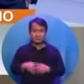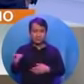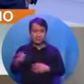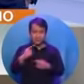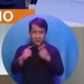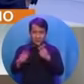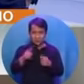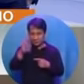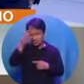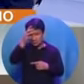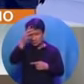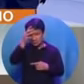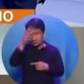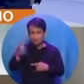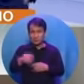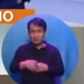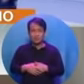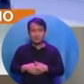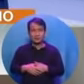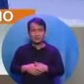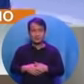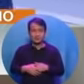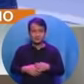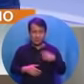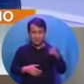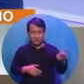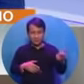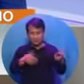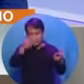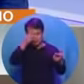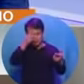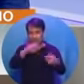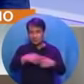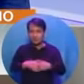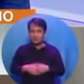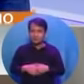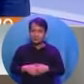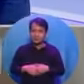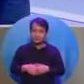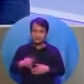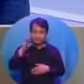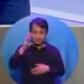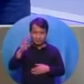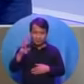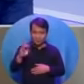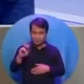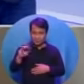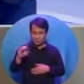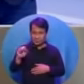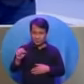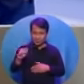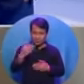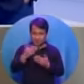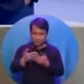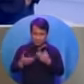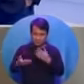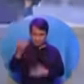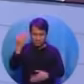mo o si mama mo? Andiyan, ito na si stepmom ha. Kausapin natin. Ma'am, Wena de la Peña, magandang umaga po, ma'am.